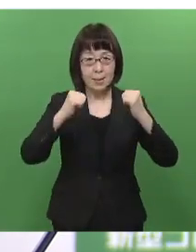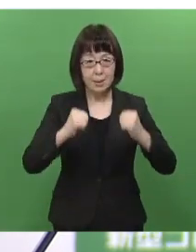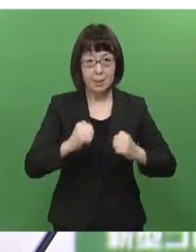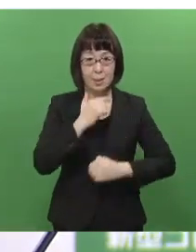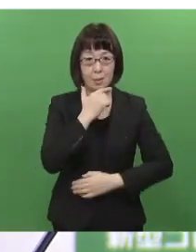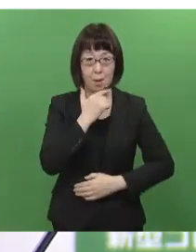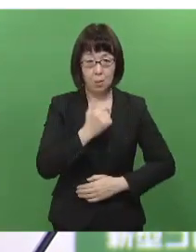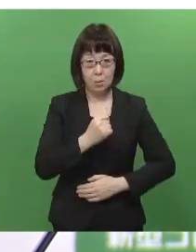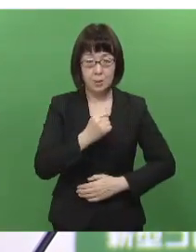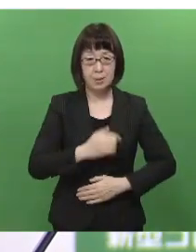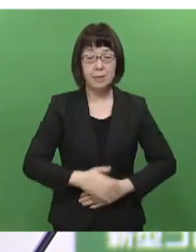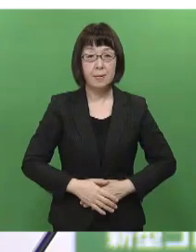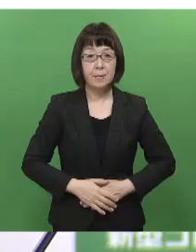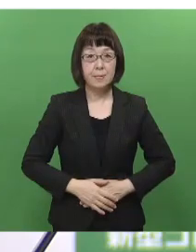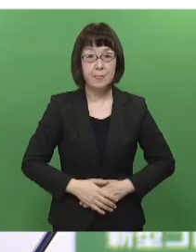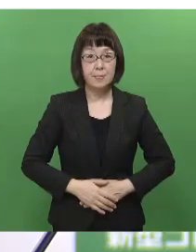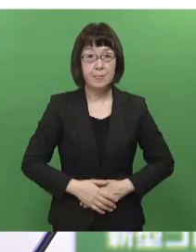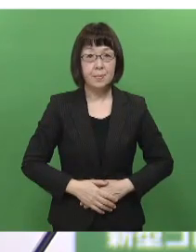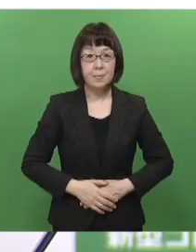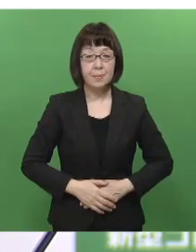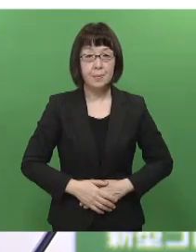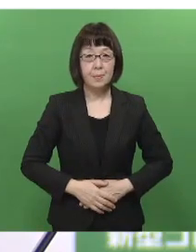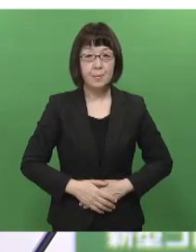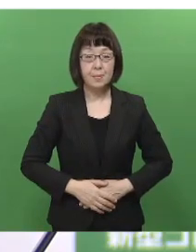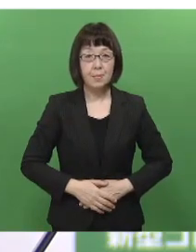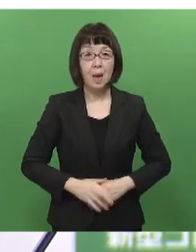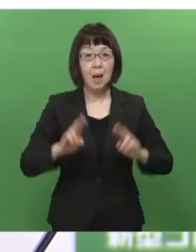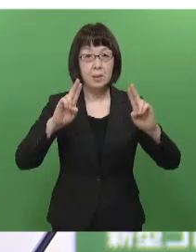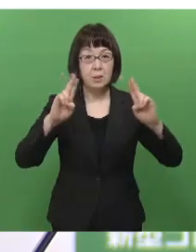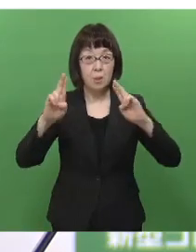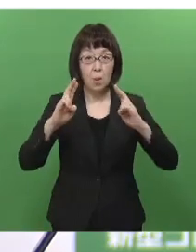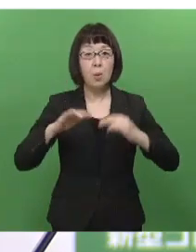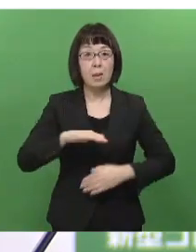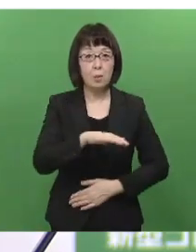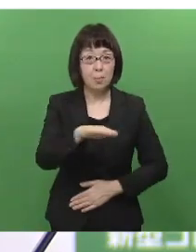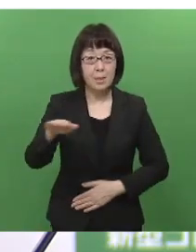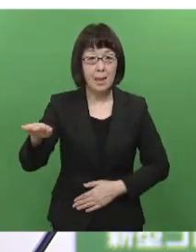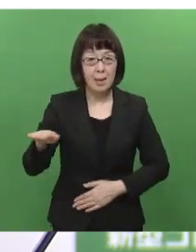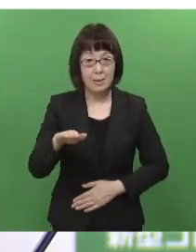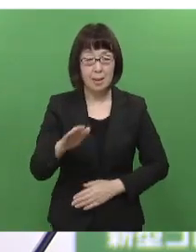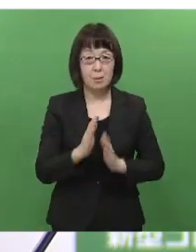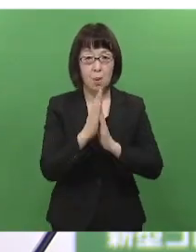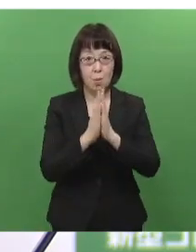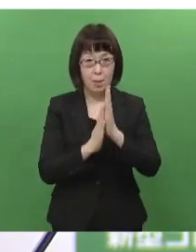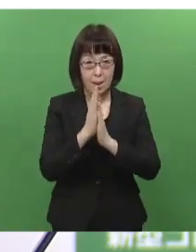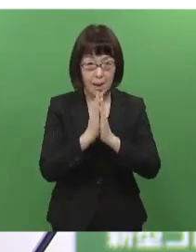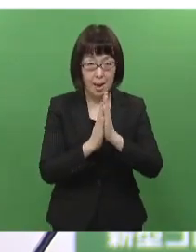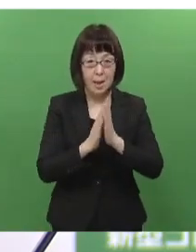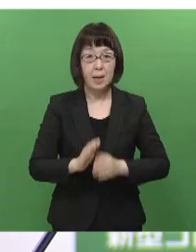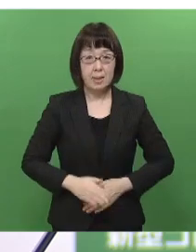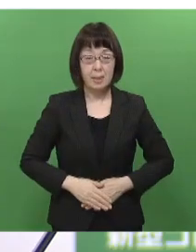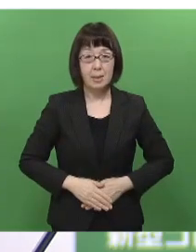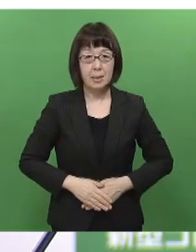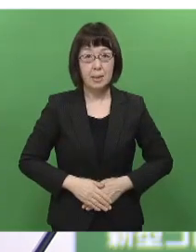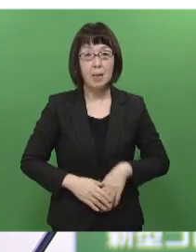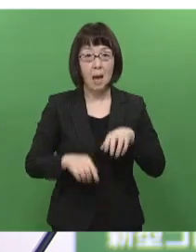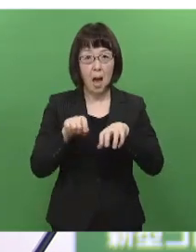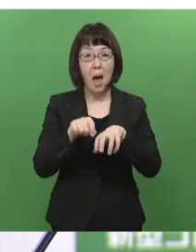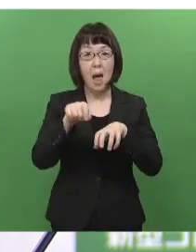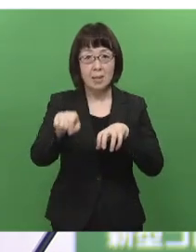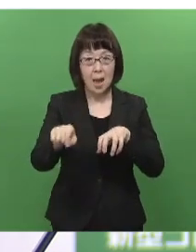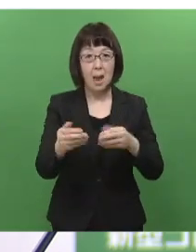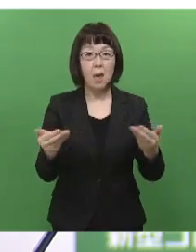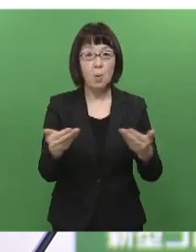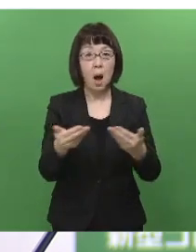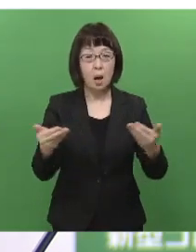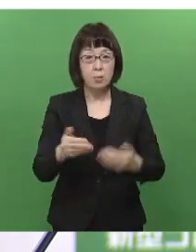ステイホームでお願いをいたします。事業者の皆さんへの呼びかけでございます。テレワーク改めて